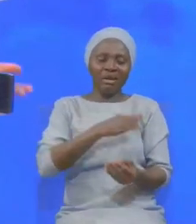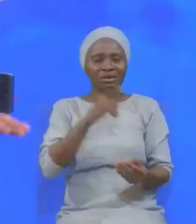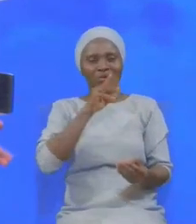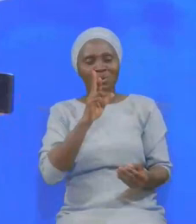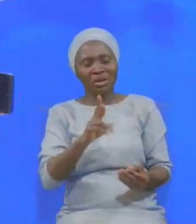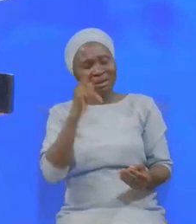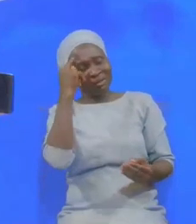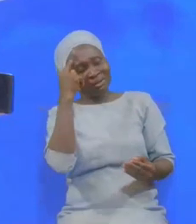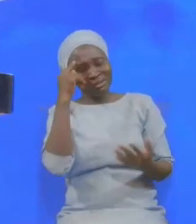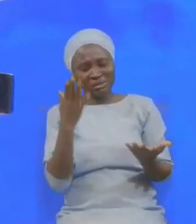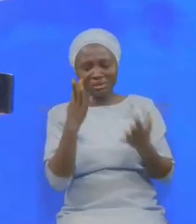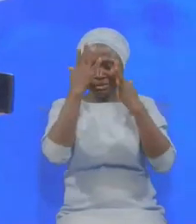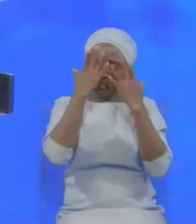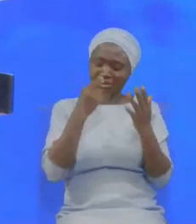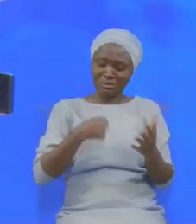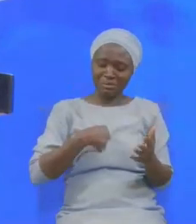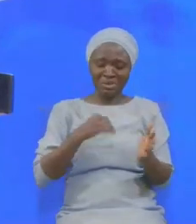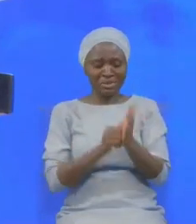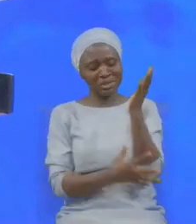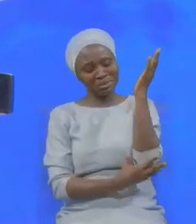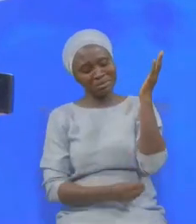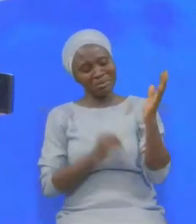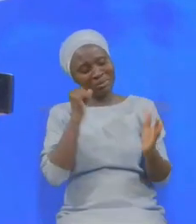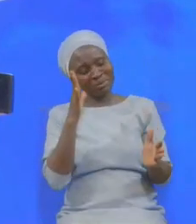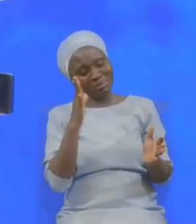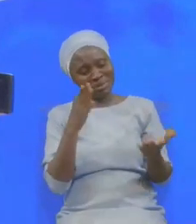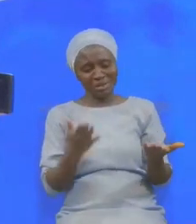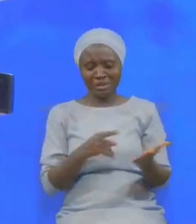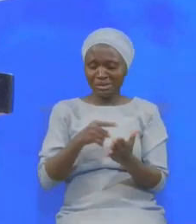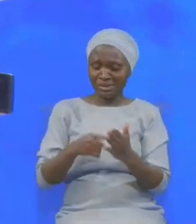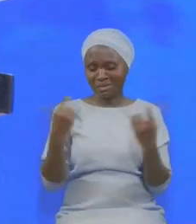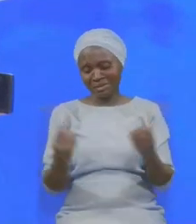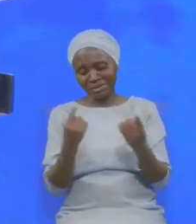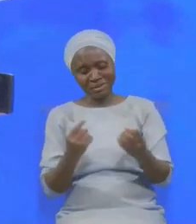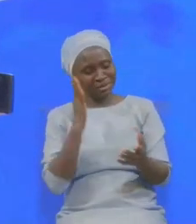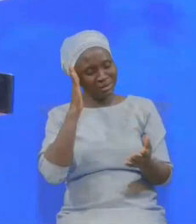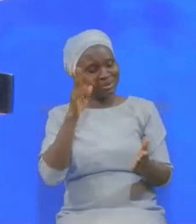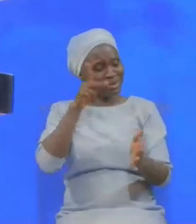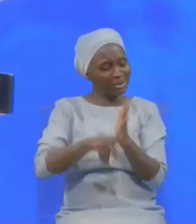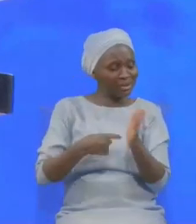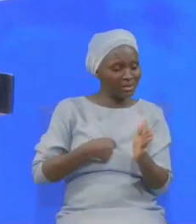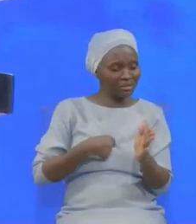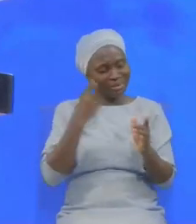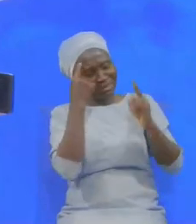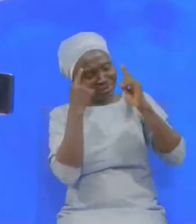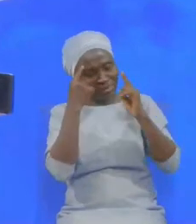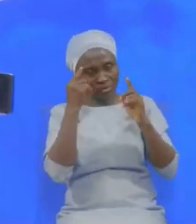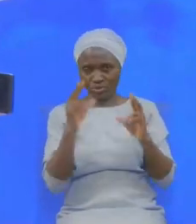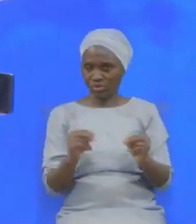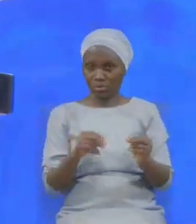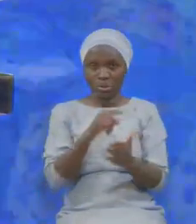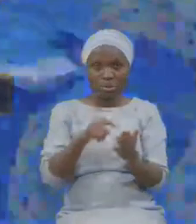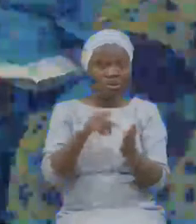suis, malheureuse que je suis, cette chose va me tuer. Non, la chose là ne peut pas vous